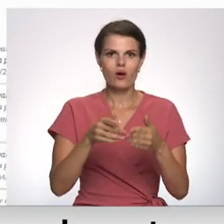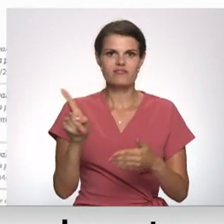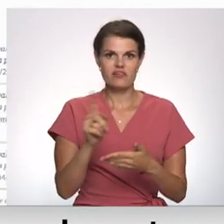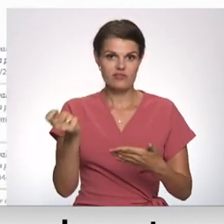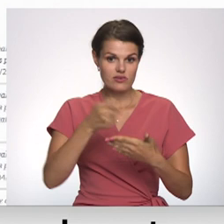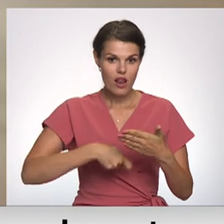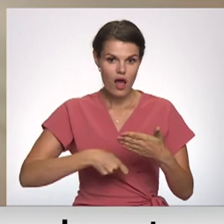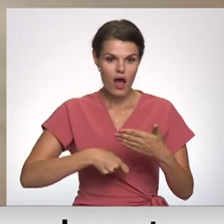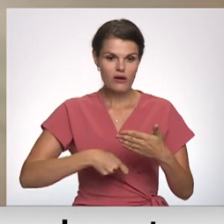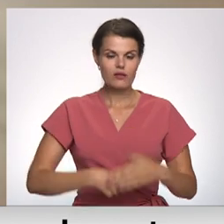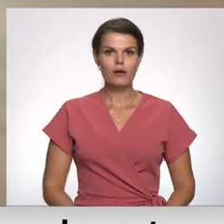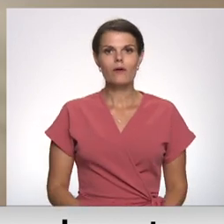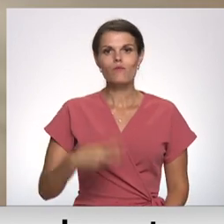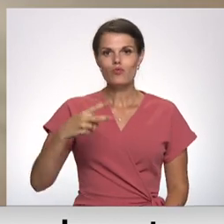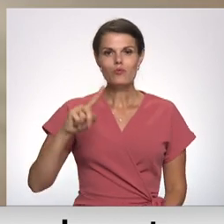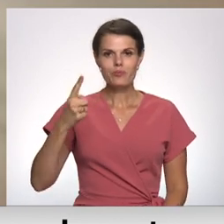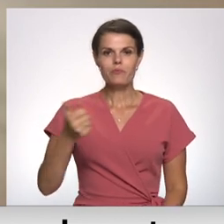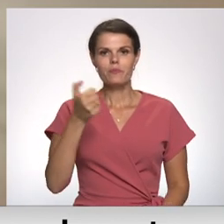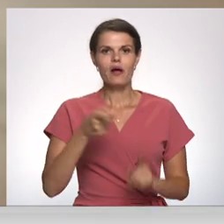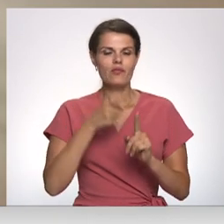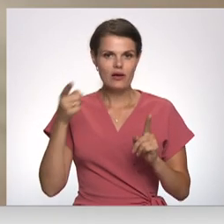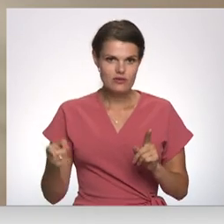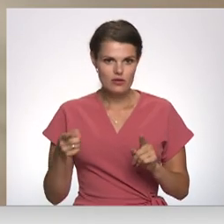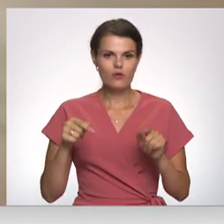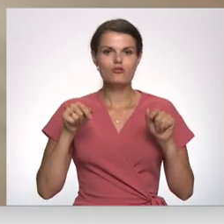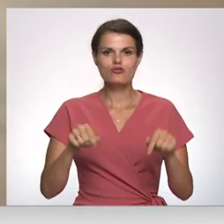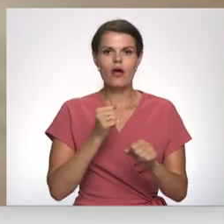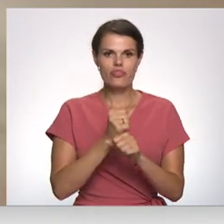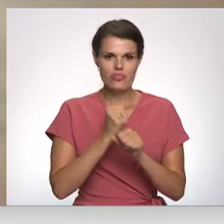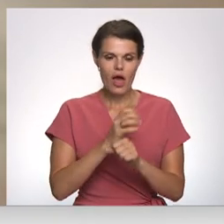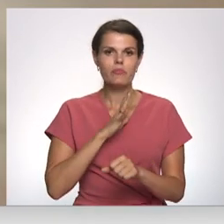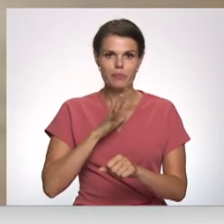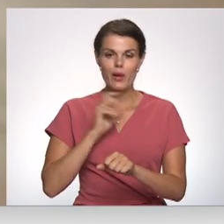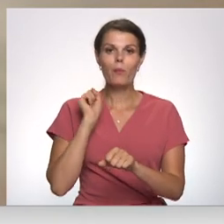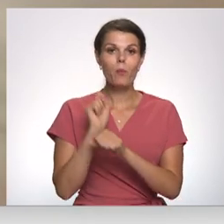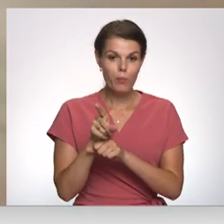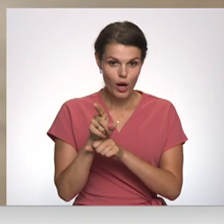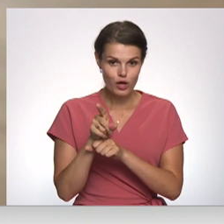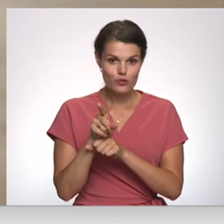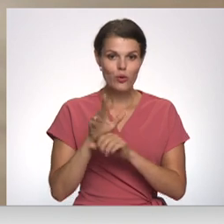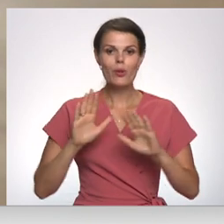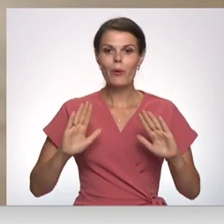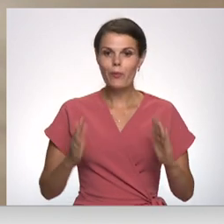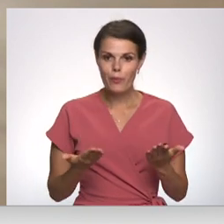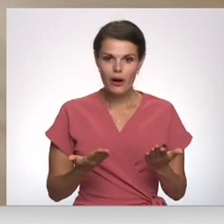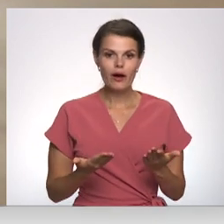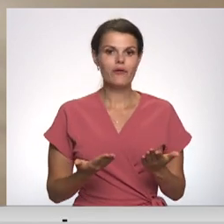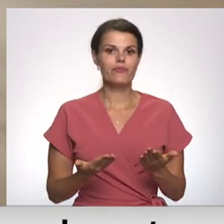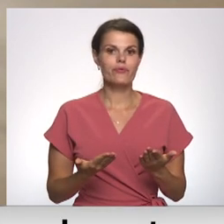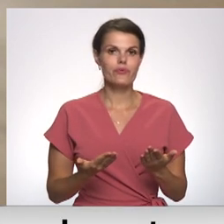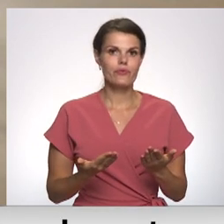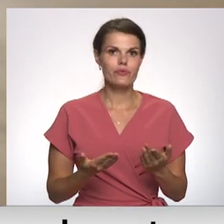slēgta. 21. Gada sezonā šie darbi tika pasūtīti, bet